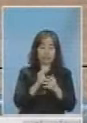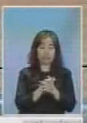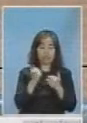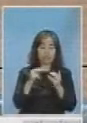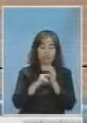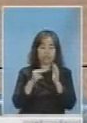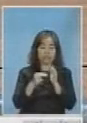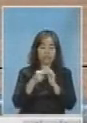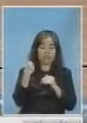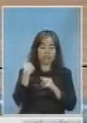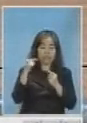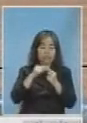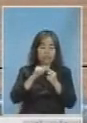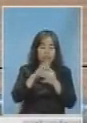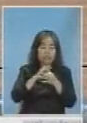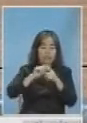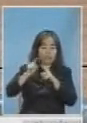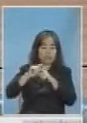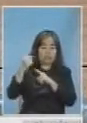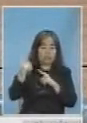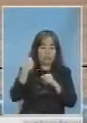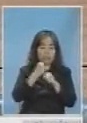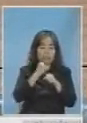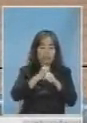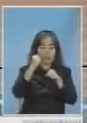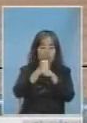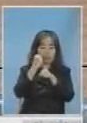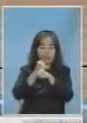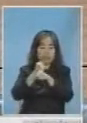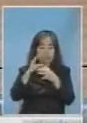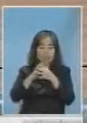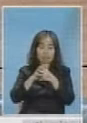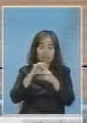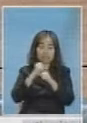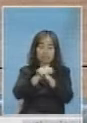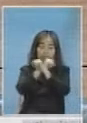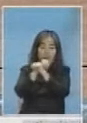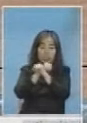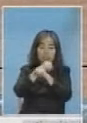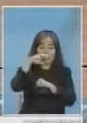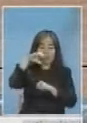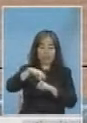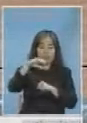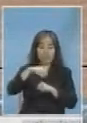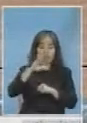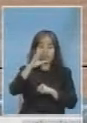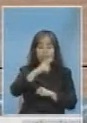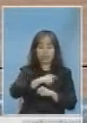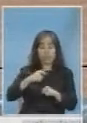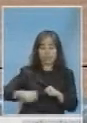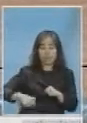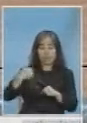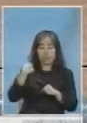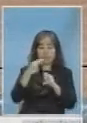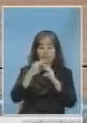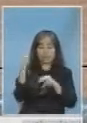าบันพระมหากษัตริย์เองในการทำงานเชิงรุกเพื่อที่จะปกป้องสถาบันพระมหากษัตริย์จริงใช้กรมน.ใน